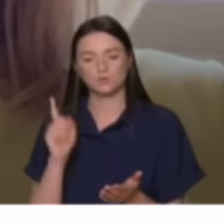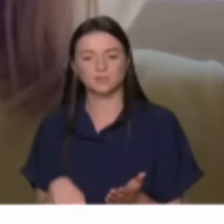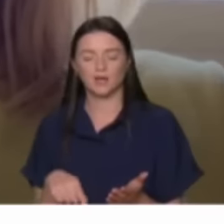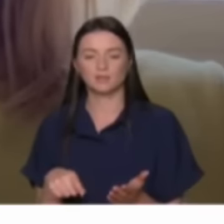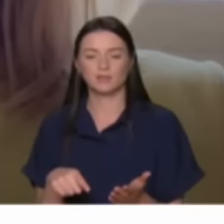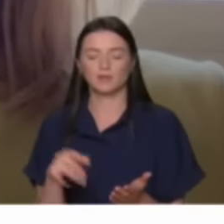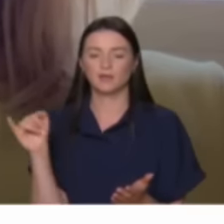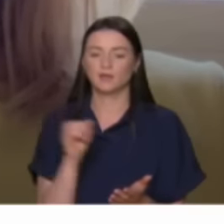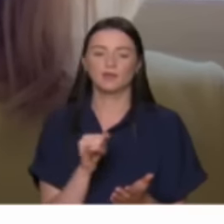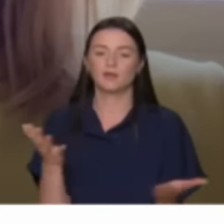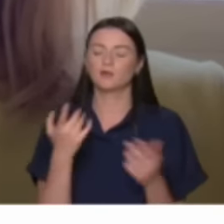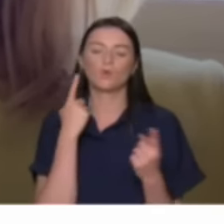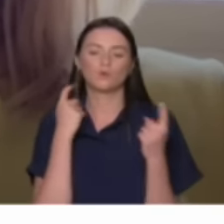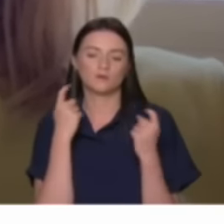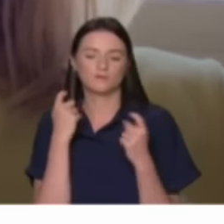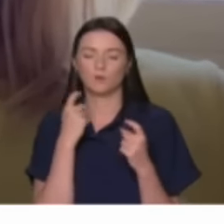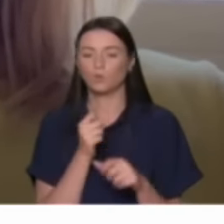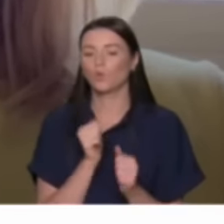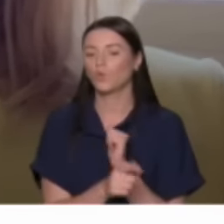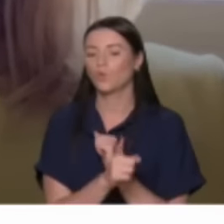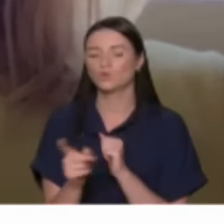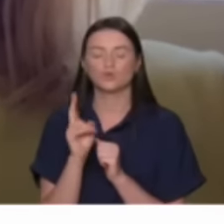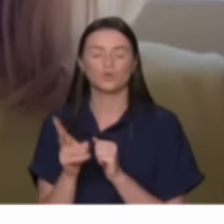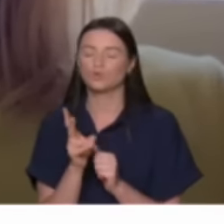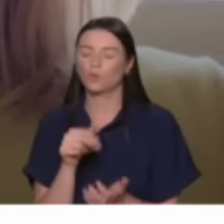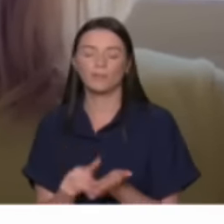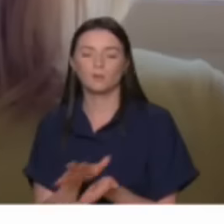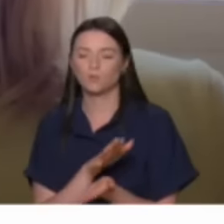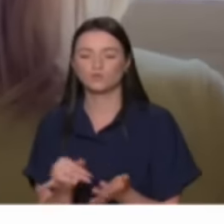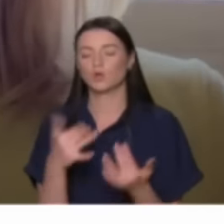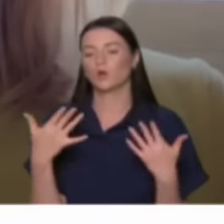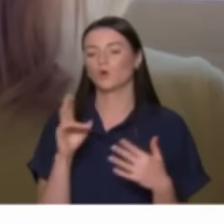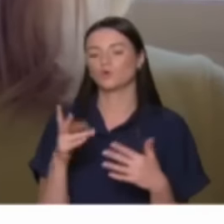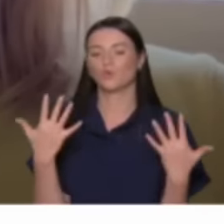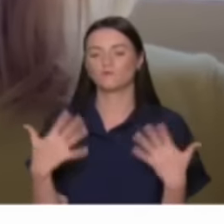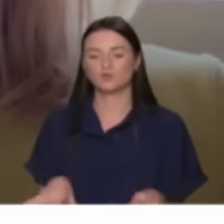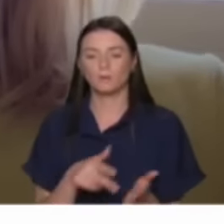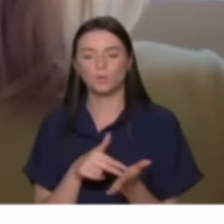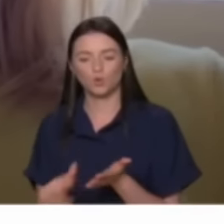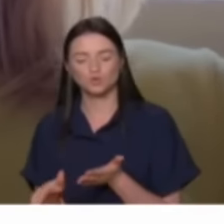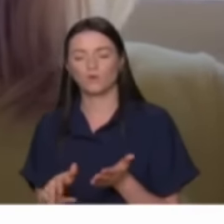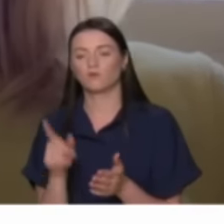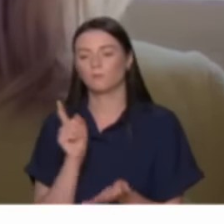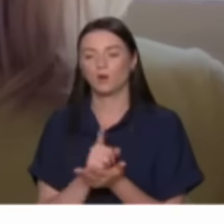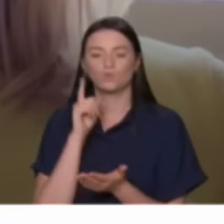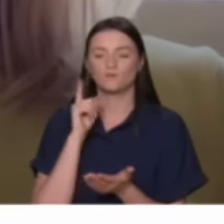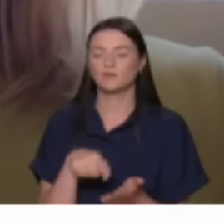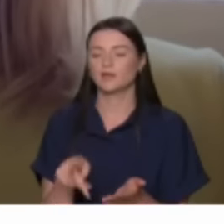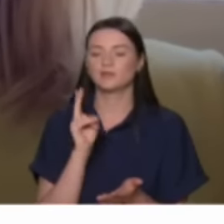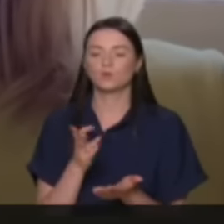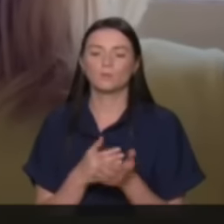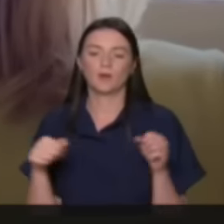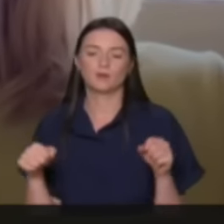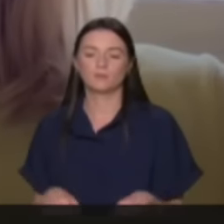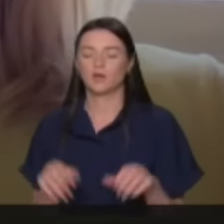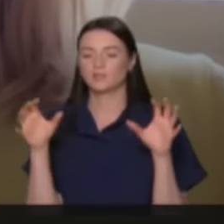і яку інформацію кожен, хто не пройшов і хто вже пройшов, мають володіти? Ті, хто має право закону